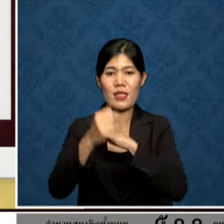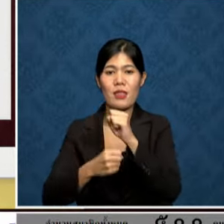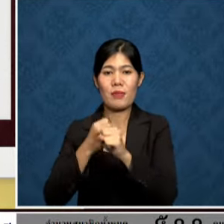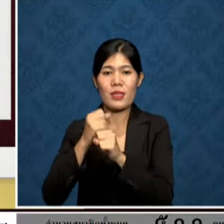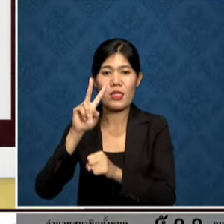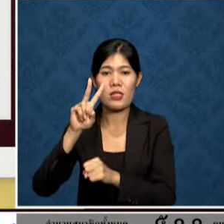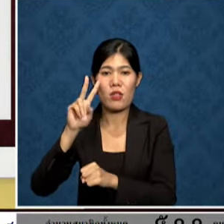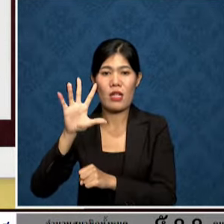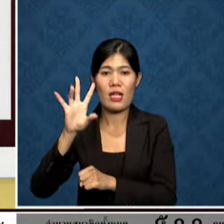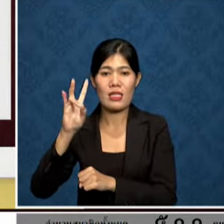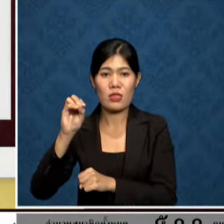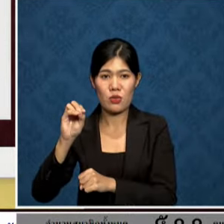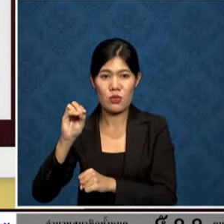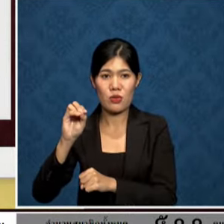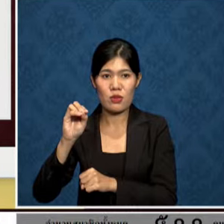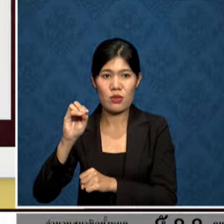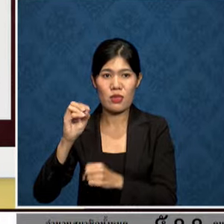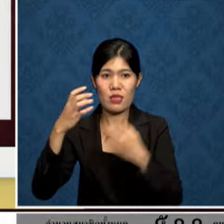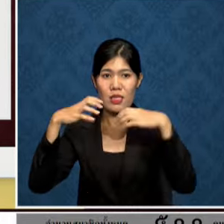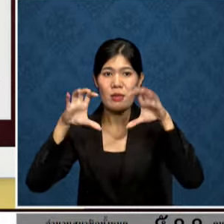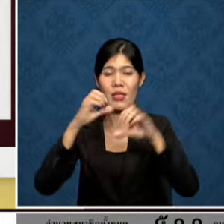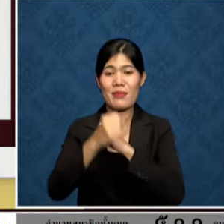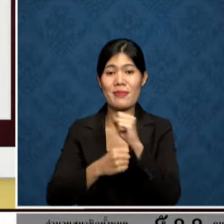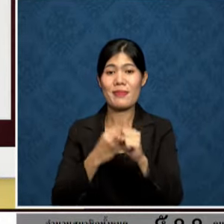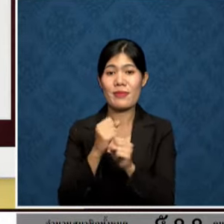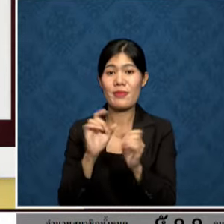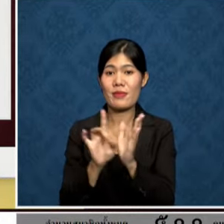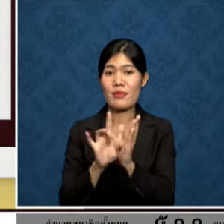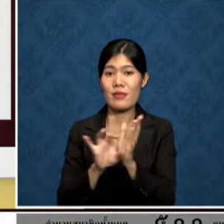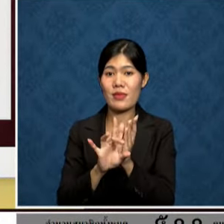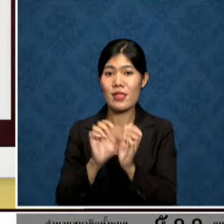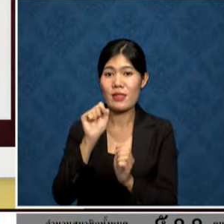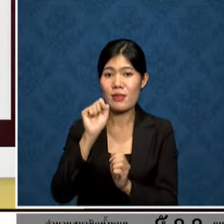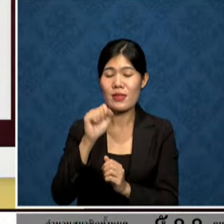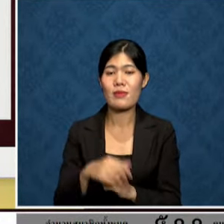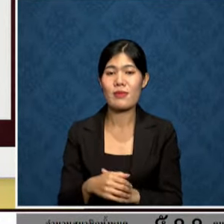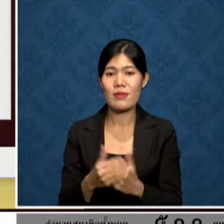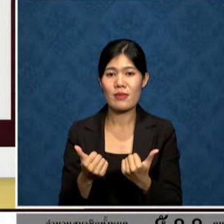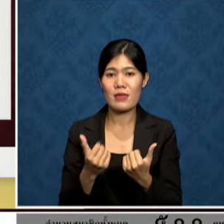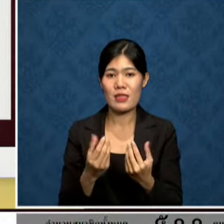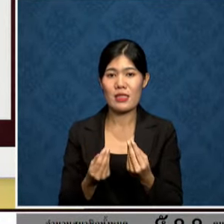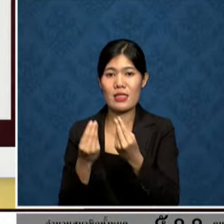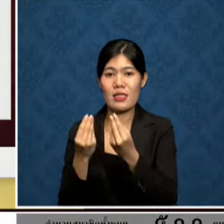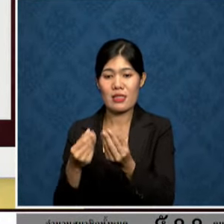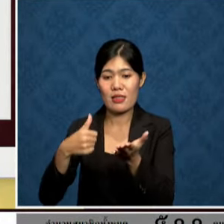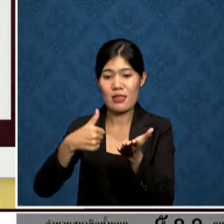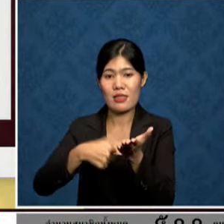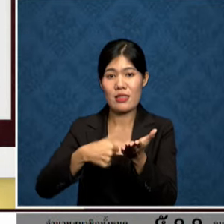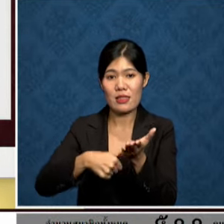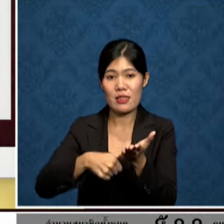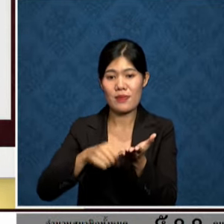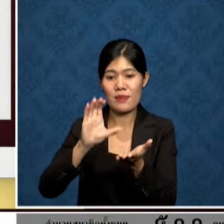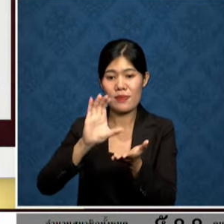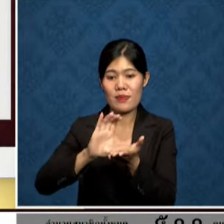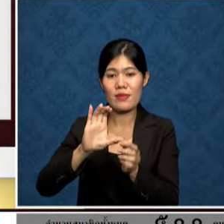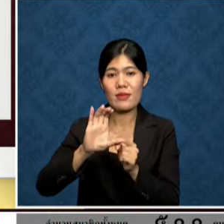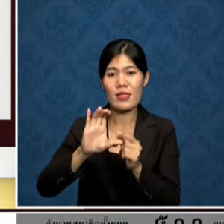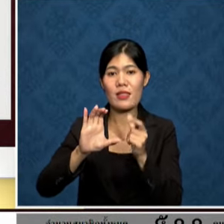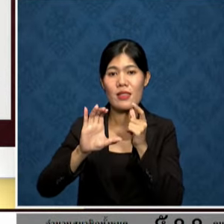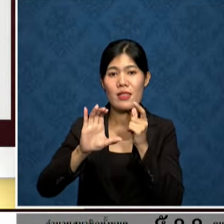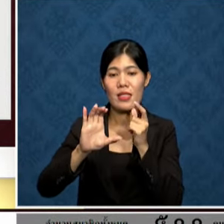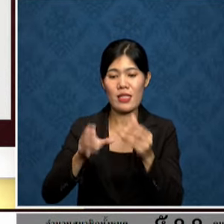รัฐบาลปีสุดท้ายถูกต้องไคะก็คือพยายามที่จะส่งมอบหนี้สาธารณะก้อนใหญ่ที่เกือบจะเต็ม